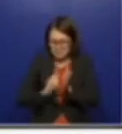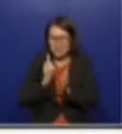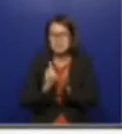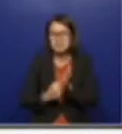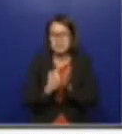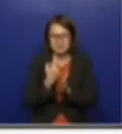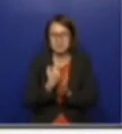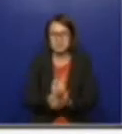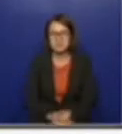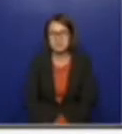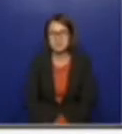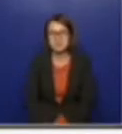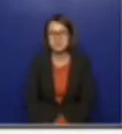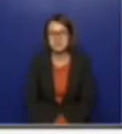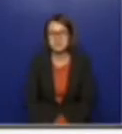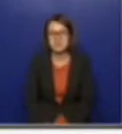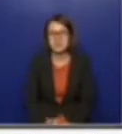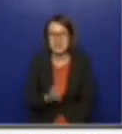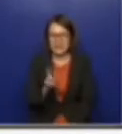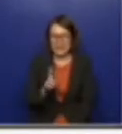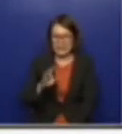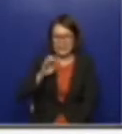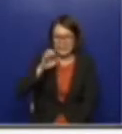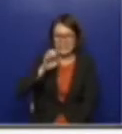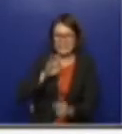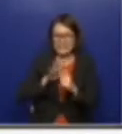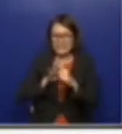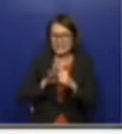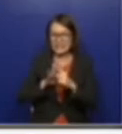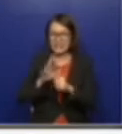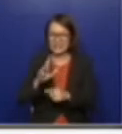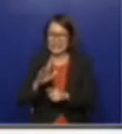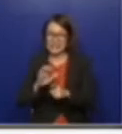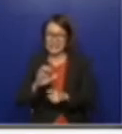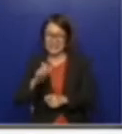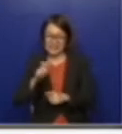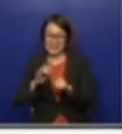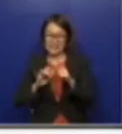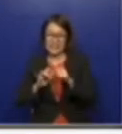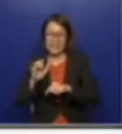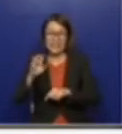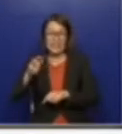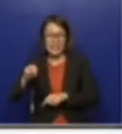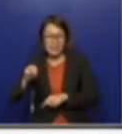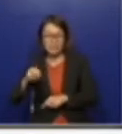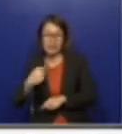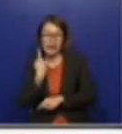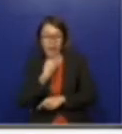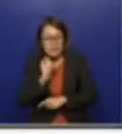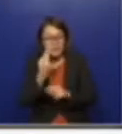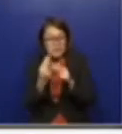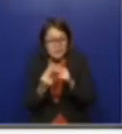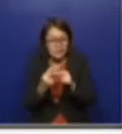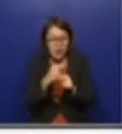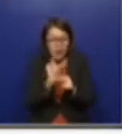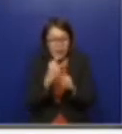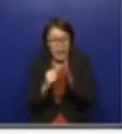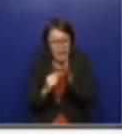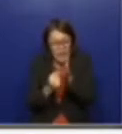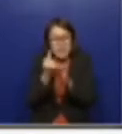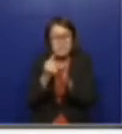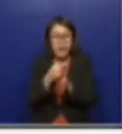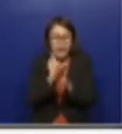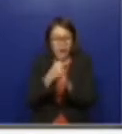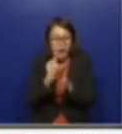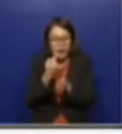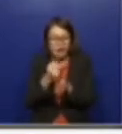การแต่ว่าเขียนเป็นผู้ริเริ่มมีนิยามชัดเจนว่าผู้ริเริ่มคือใครนะครับกฎหมายใหม่ไม่มีผู้ริเริ่ม